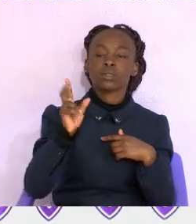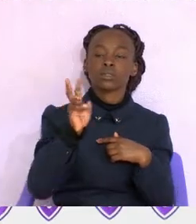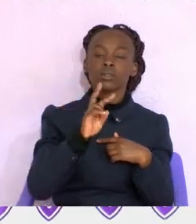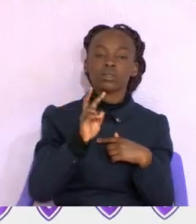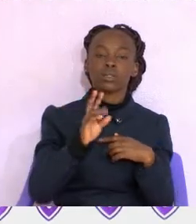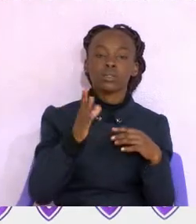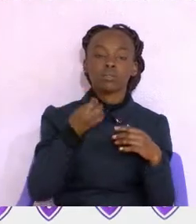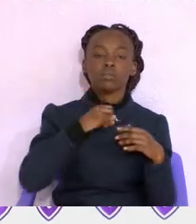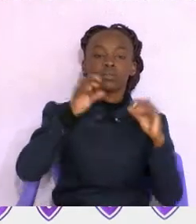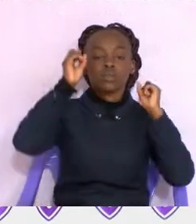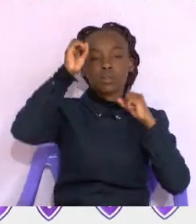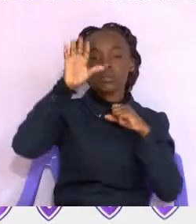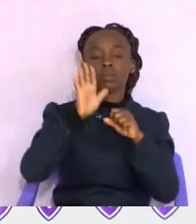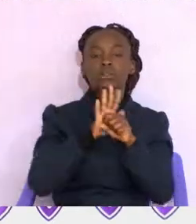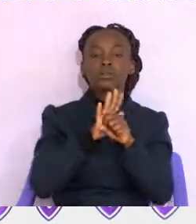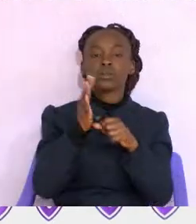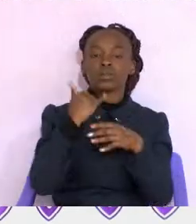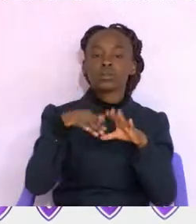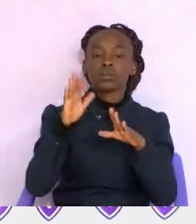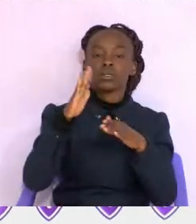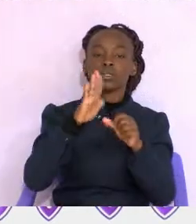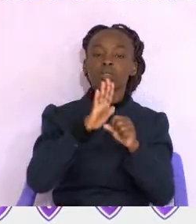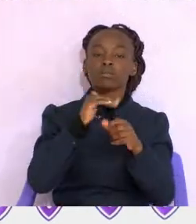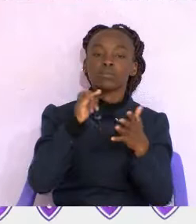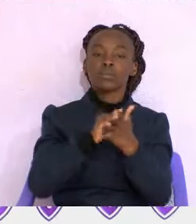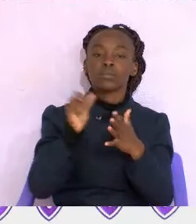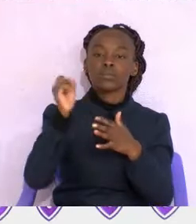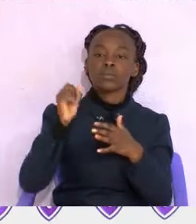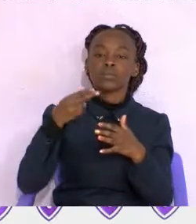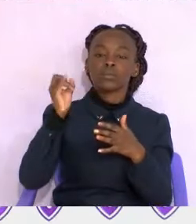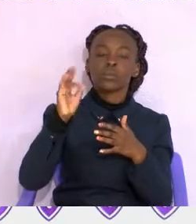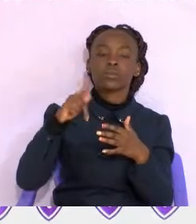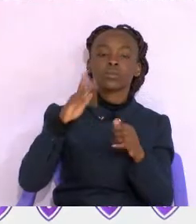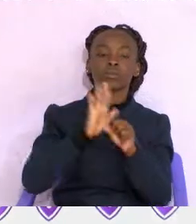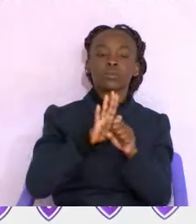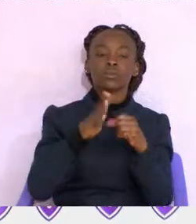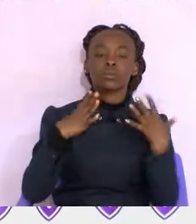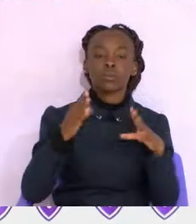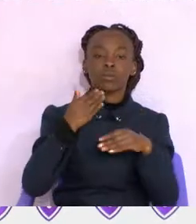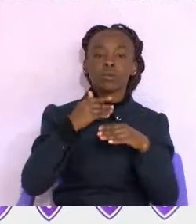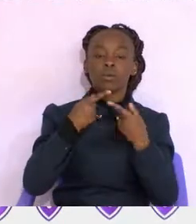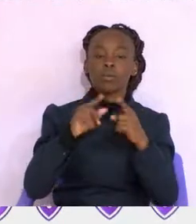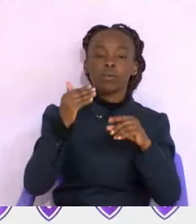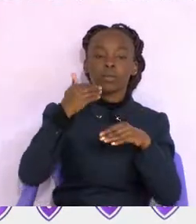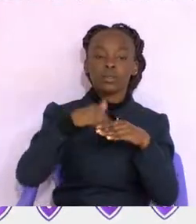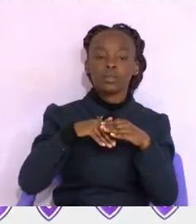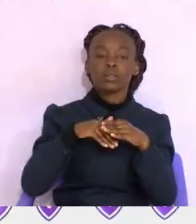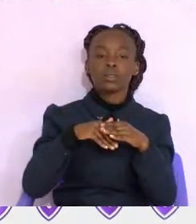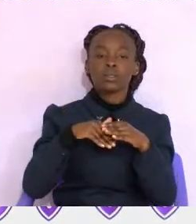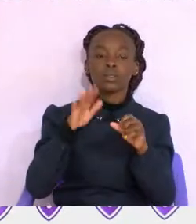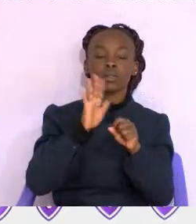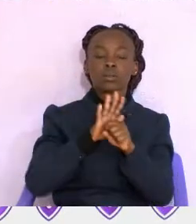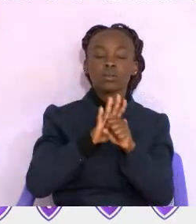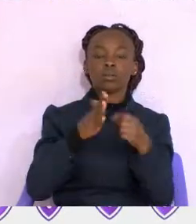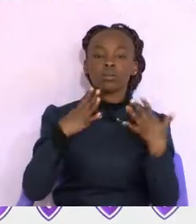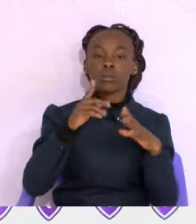sana, kwa sababu kwa ile hiyo meli mzima walikuwa ni watu wengi, lakini mle ndani wapendwa kulikuwa na jaa watu walio na